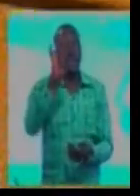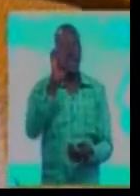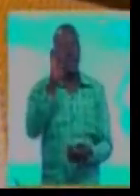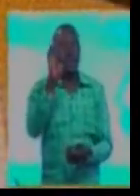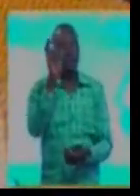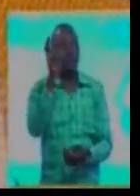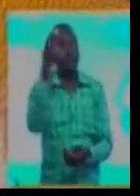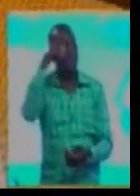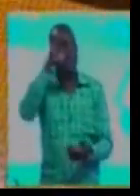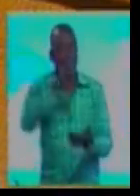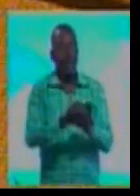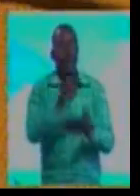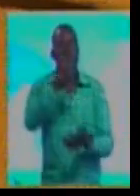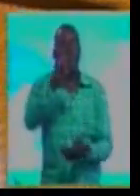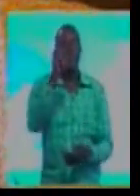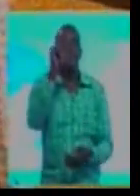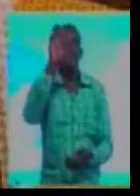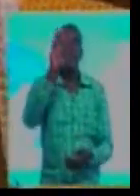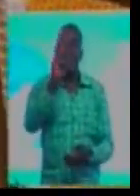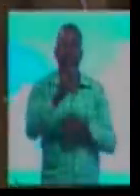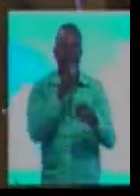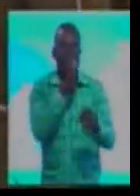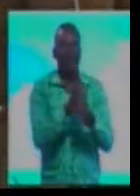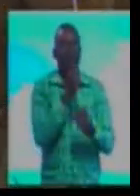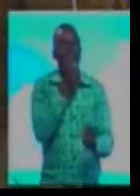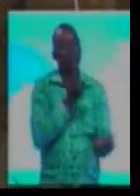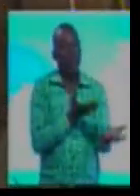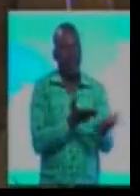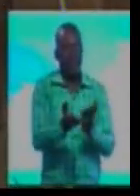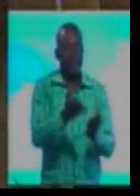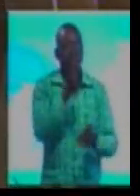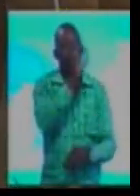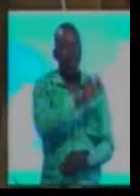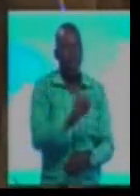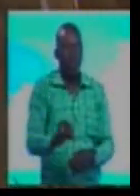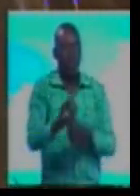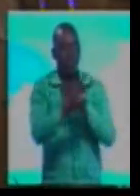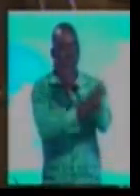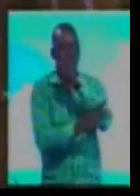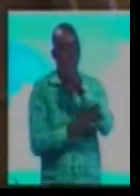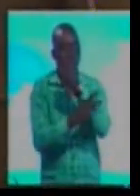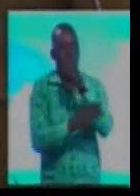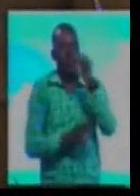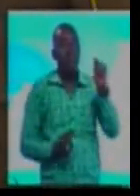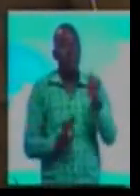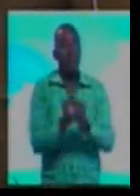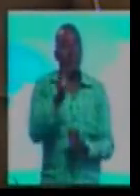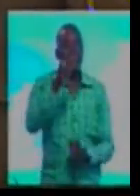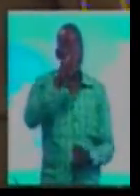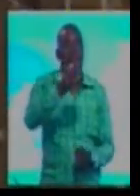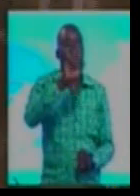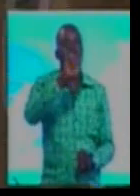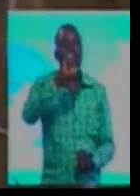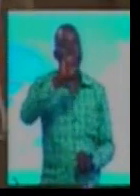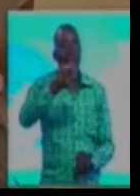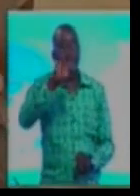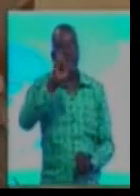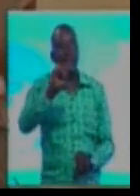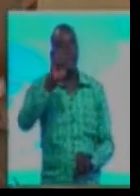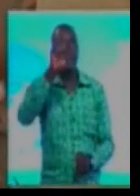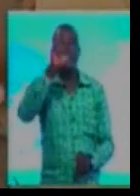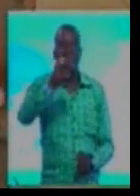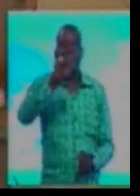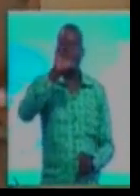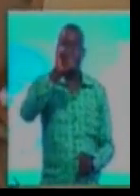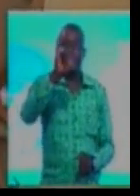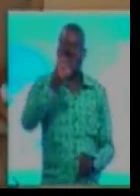le couronnement de 26 années de service. De Ouagadougou à Koudougou en passant par Tansila, Tchou, Faramana,